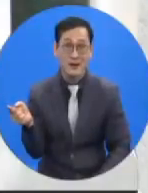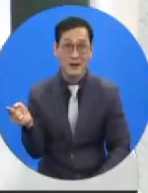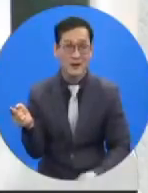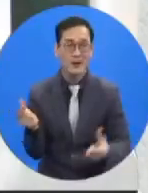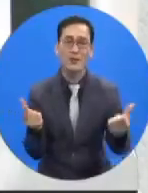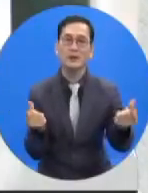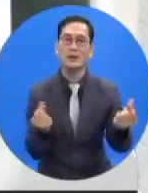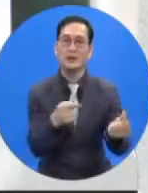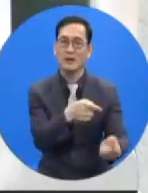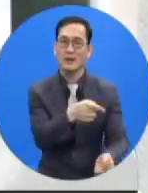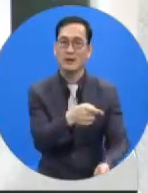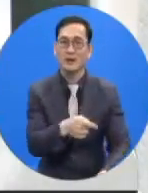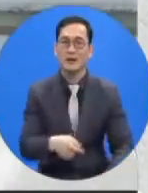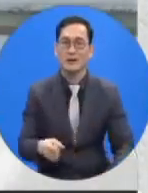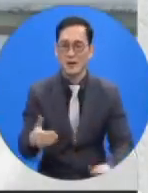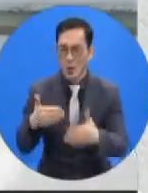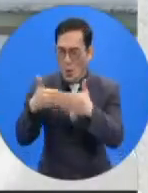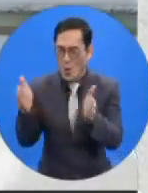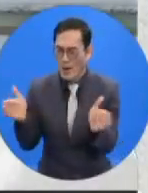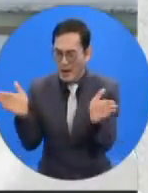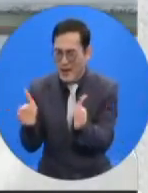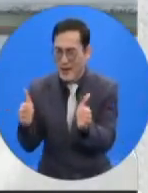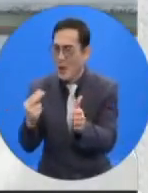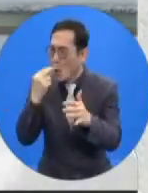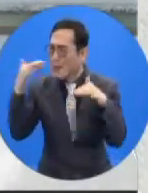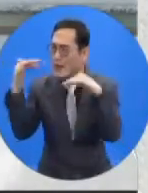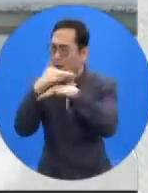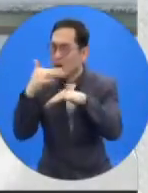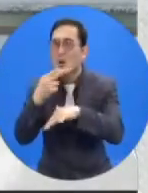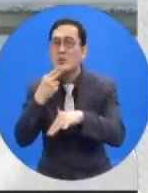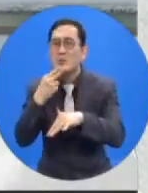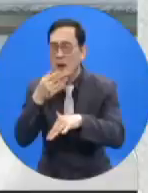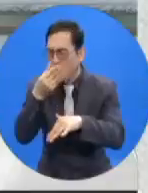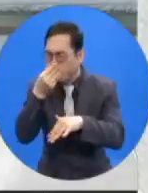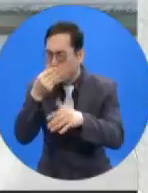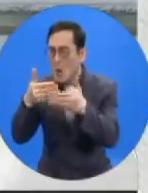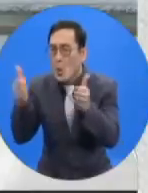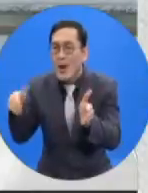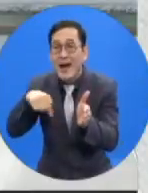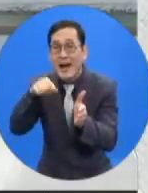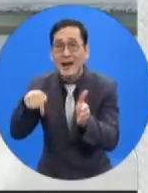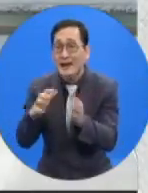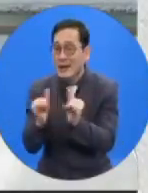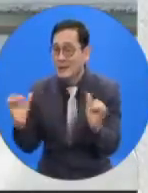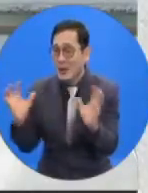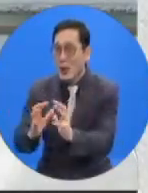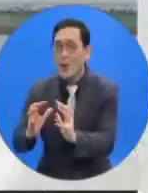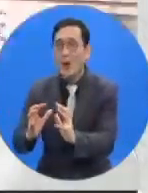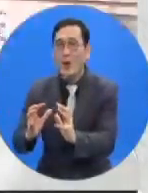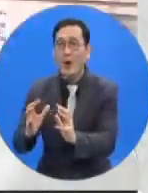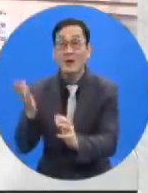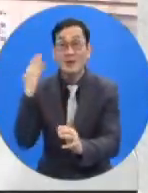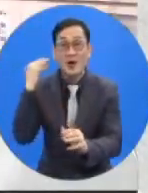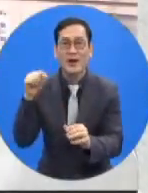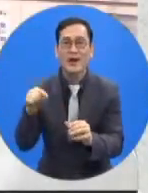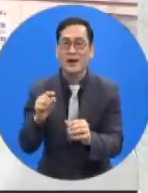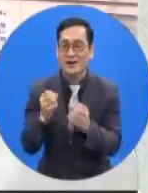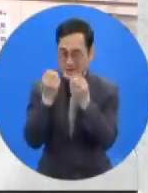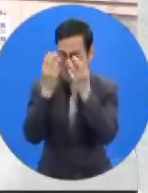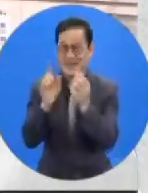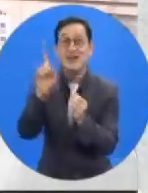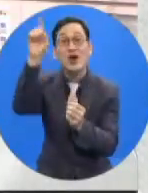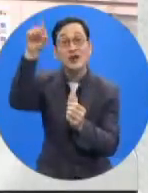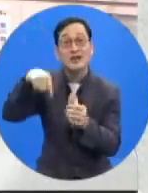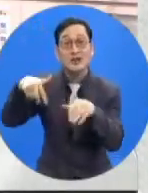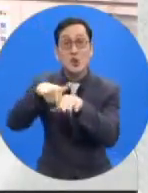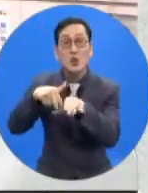있고 제한된 공간에 환기가 안 되는 시설에서 다수의 사람들이 모여 있기 때문에 과거 종교 시설이라든가 뭐